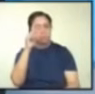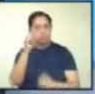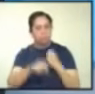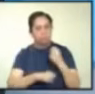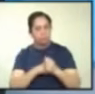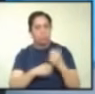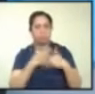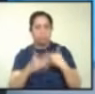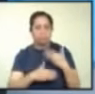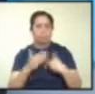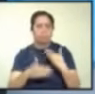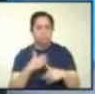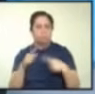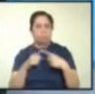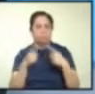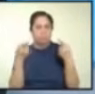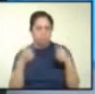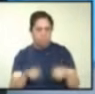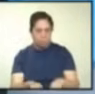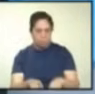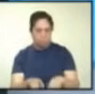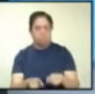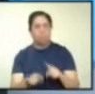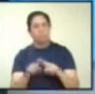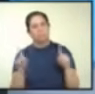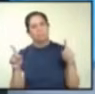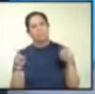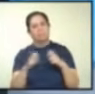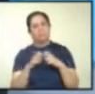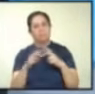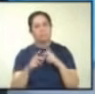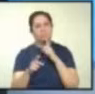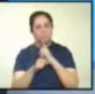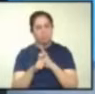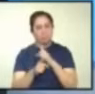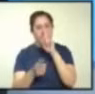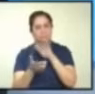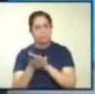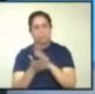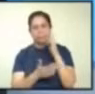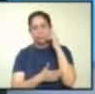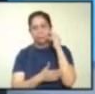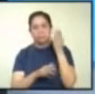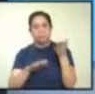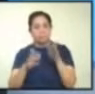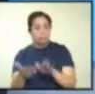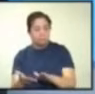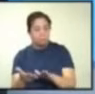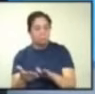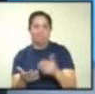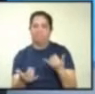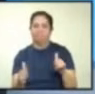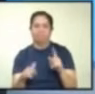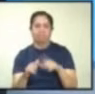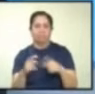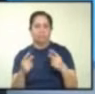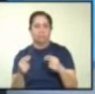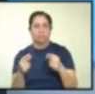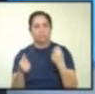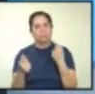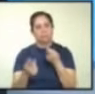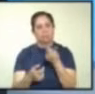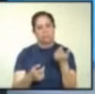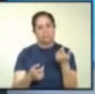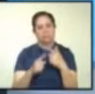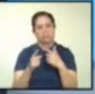nang gumugulong ang kaso nang mangyari yan. Yun lang, bagamat opisyal nang kinikilala si Momay na patay, hindi pa rin magawa ng korte na